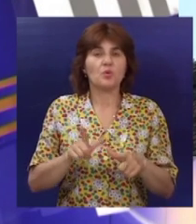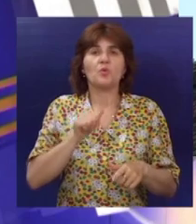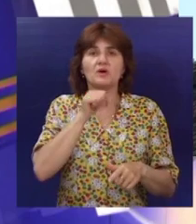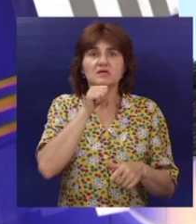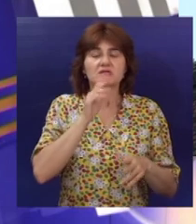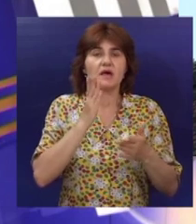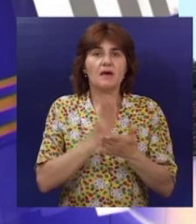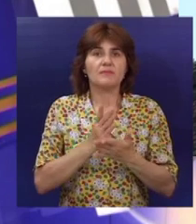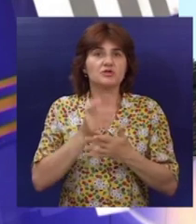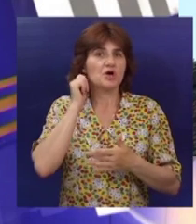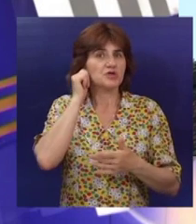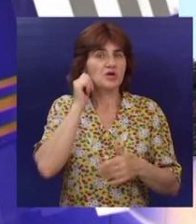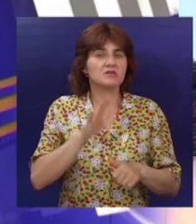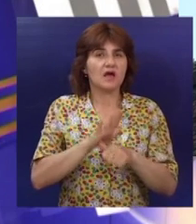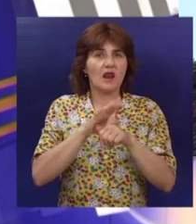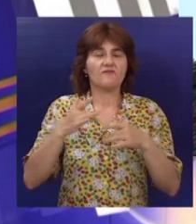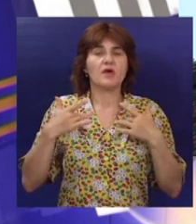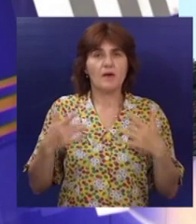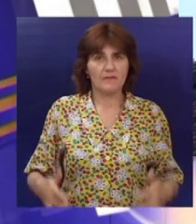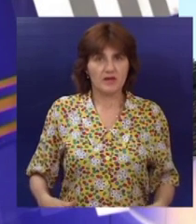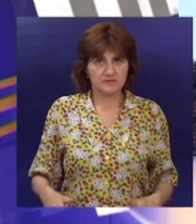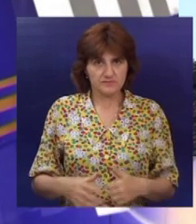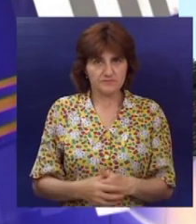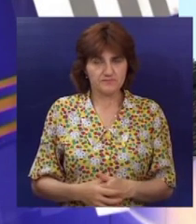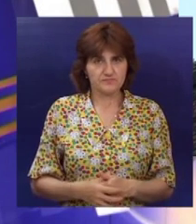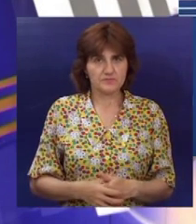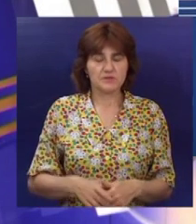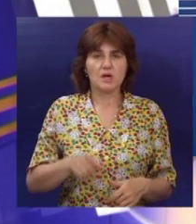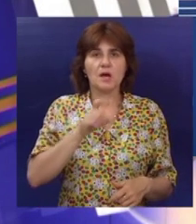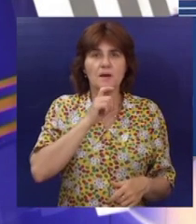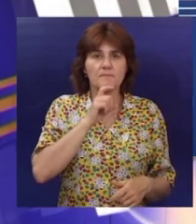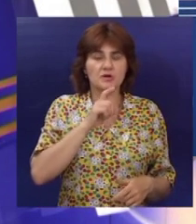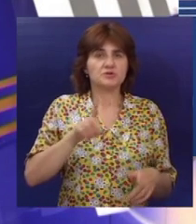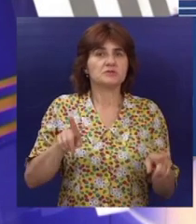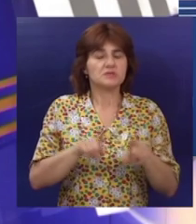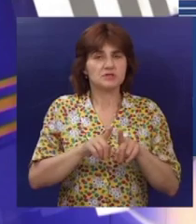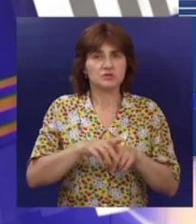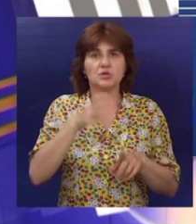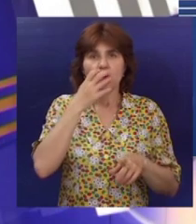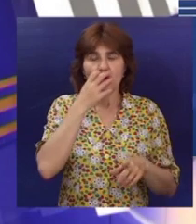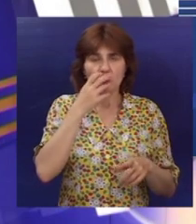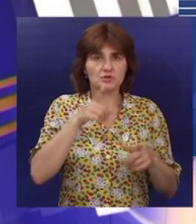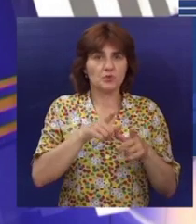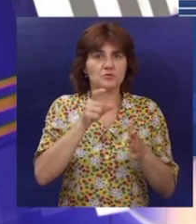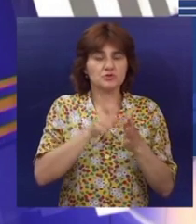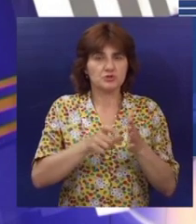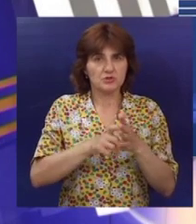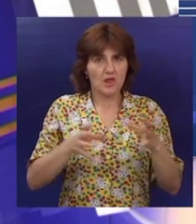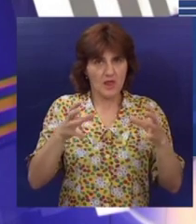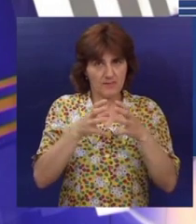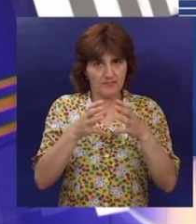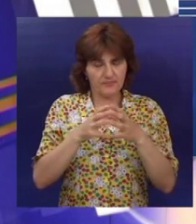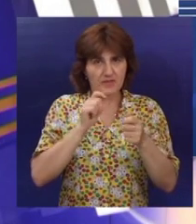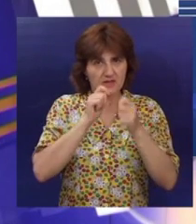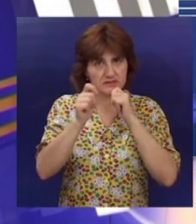istoriji imati predsednicu lokalnog parlamenta. Taj zvanični Mađara će ući u ovu skupštinsku većinu na funkcijama